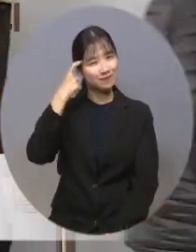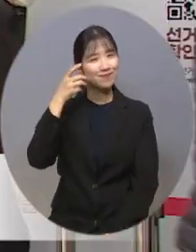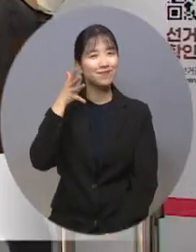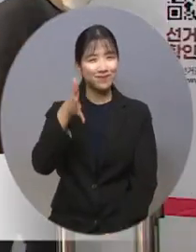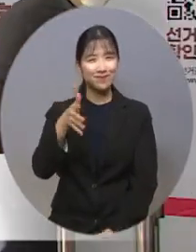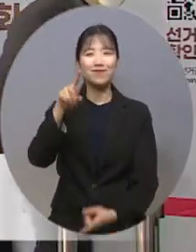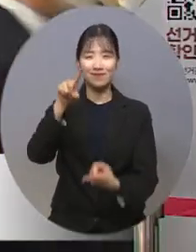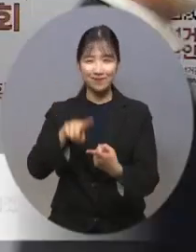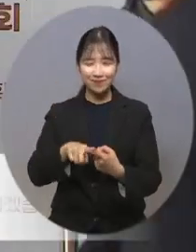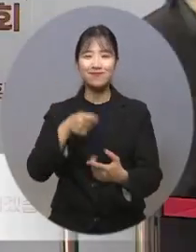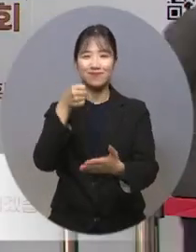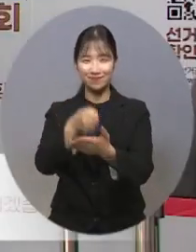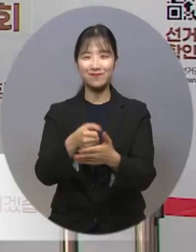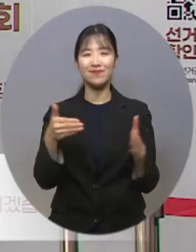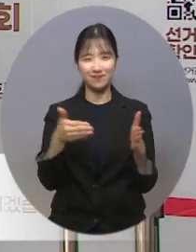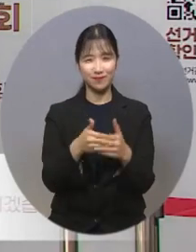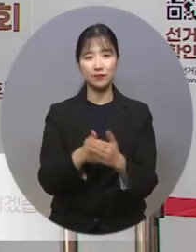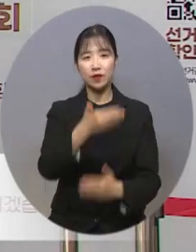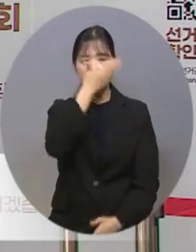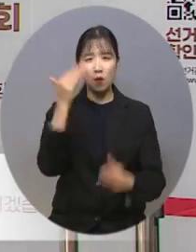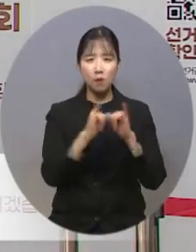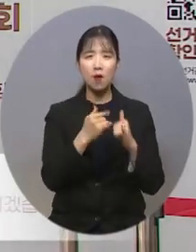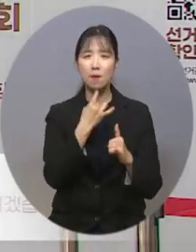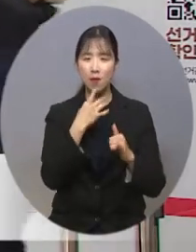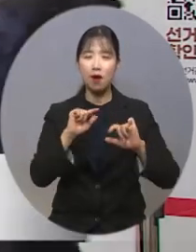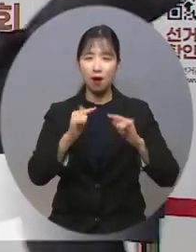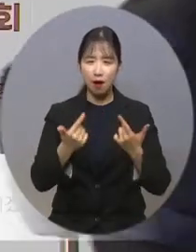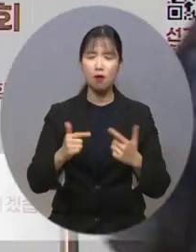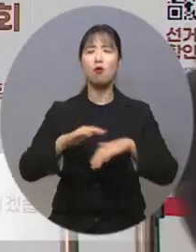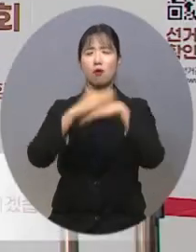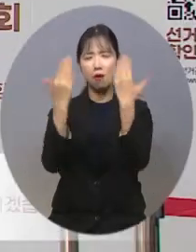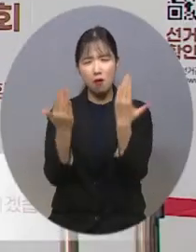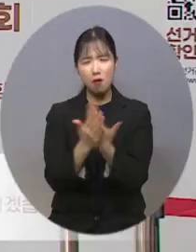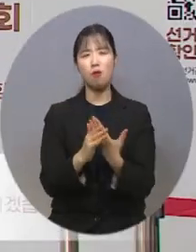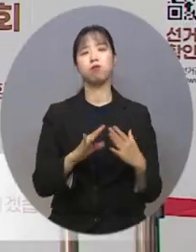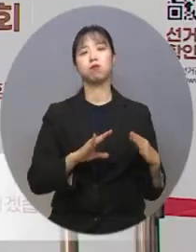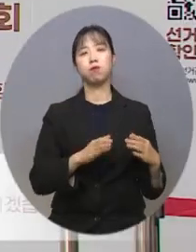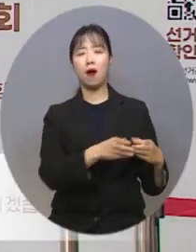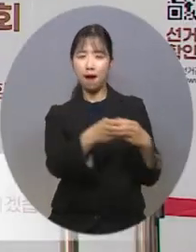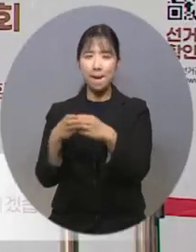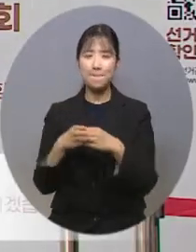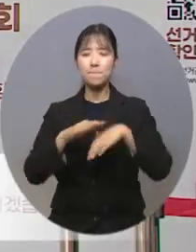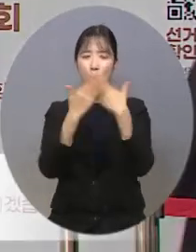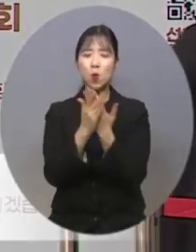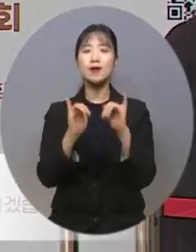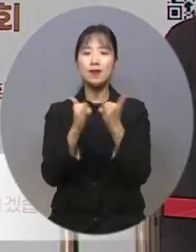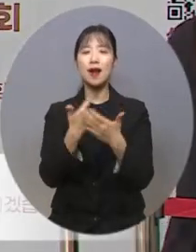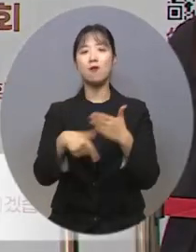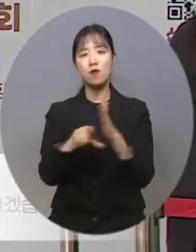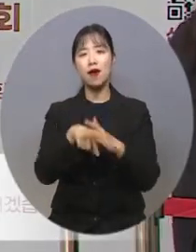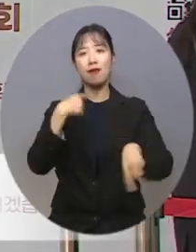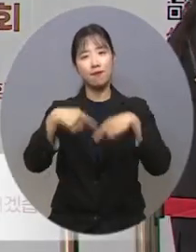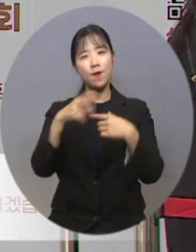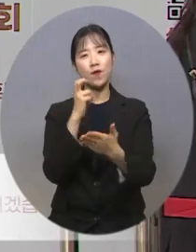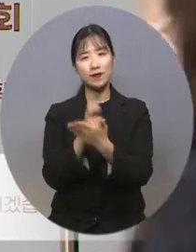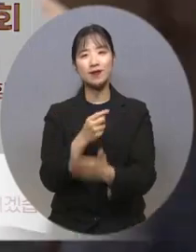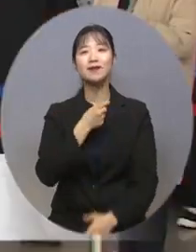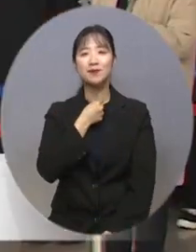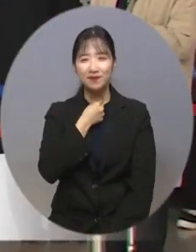같아요. 젊은 사람들뿐만이 아니라 이렇게 전체적으로 다 아울러서 모든 사람 생각하는 정책을 위주로 해줬으면